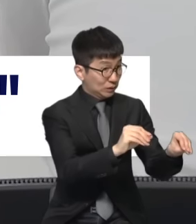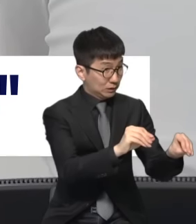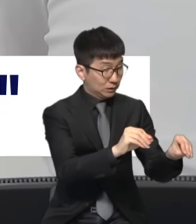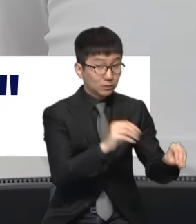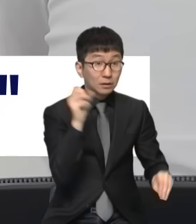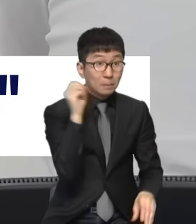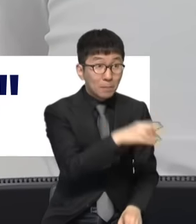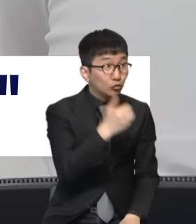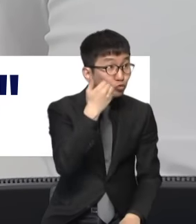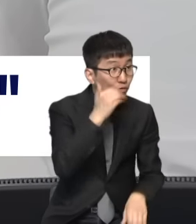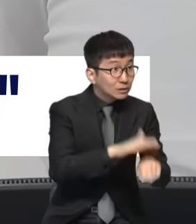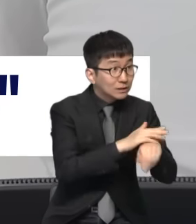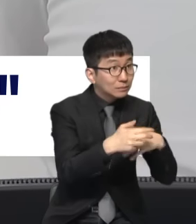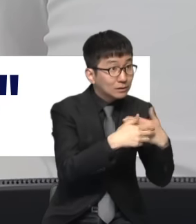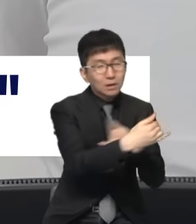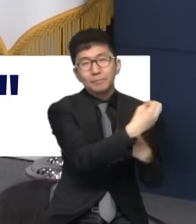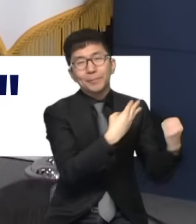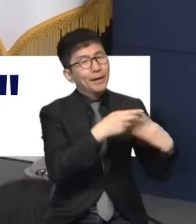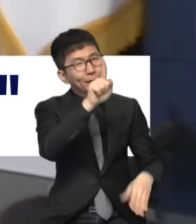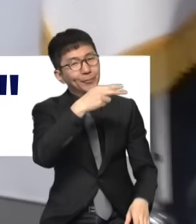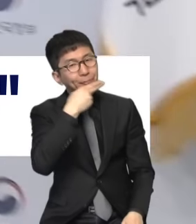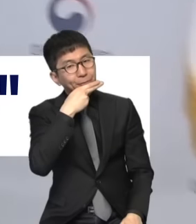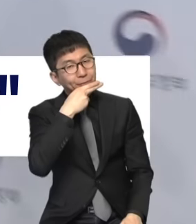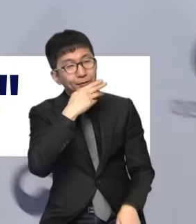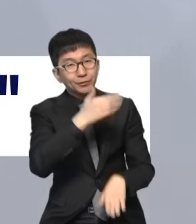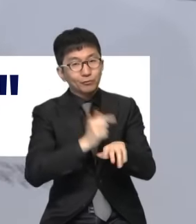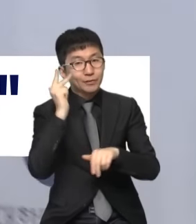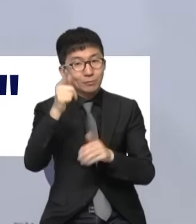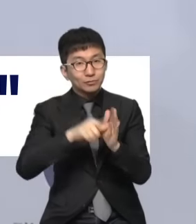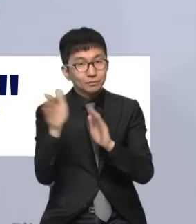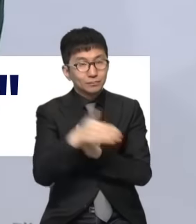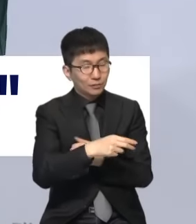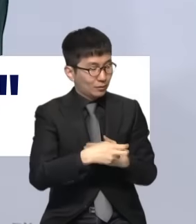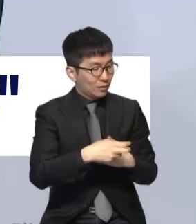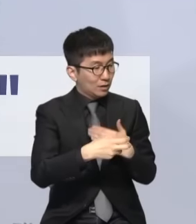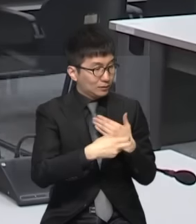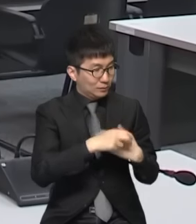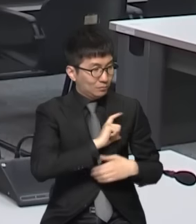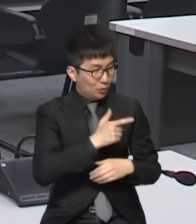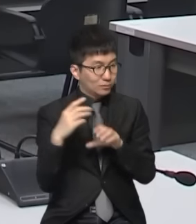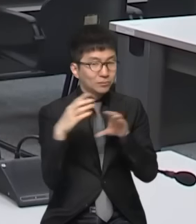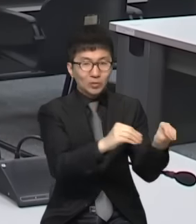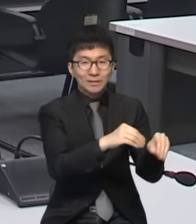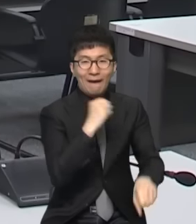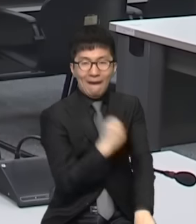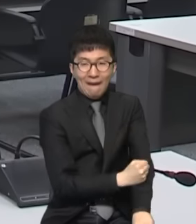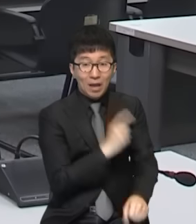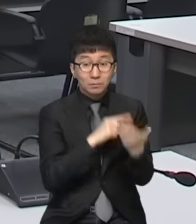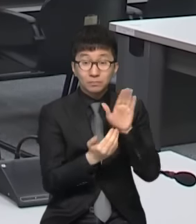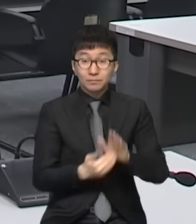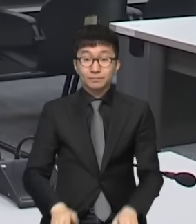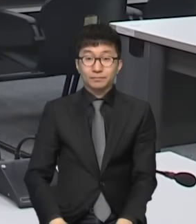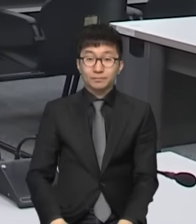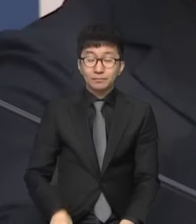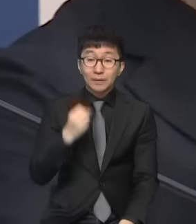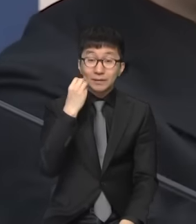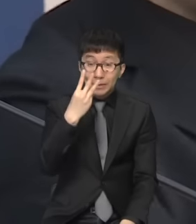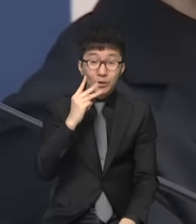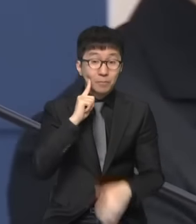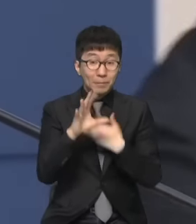누구도 의견 개진을 하지 않았다며 다음 주부터 면허 정지 처분을 하겠다고 밝혔습니다. 3개월 면허 정지를 받게